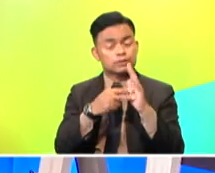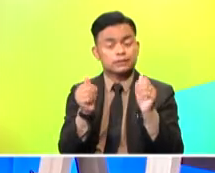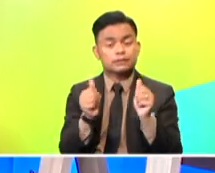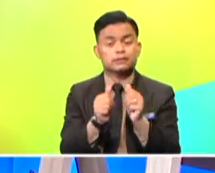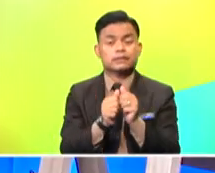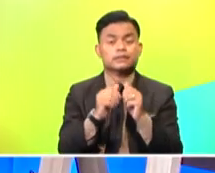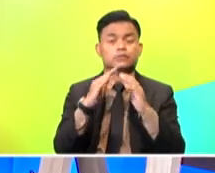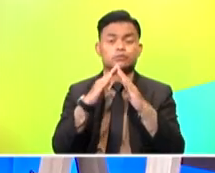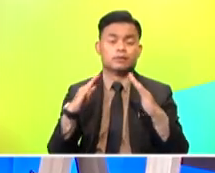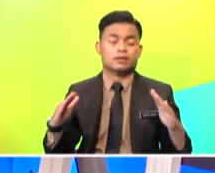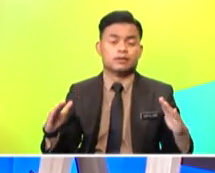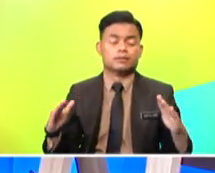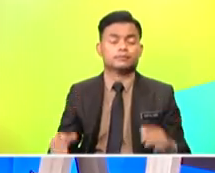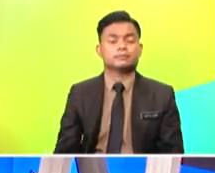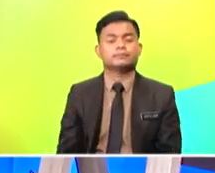satu